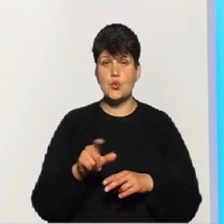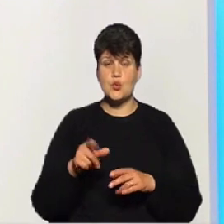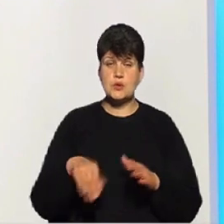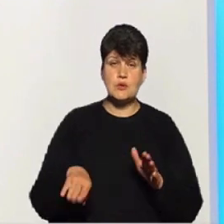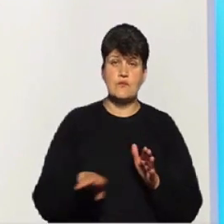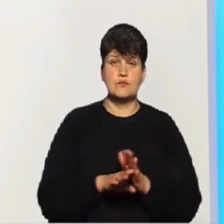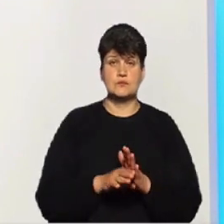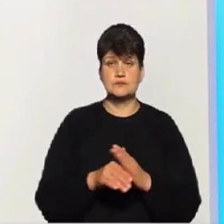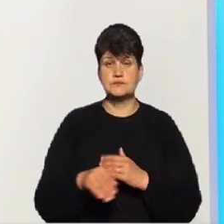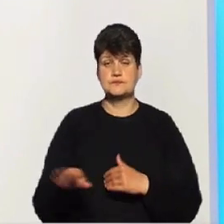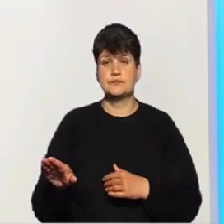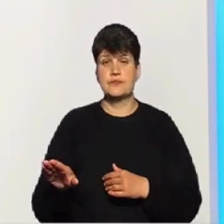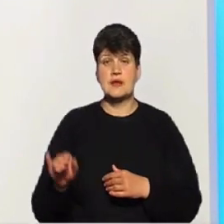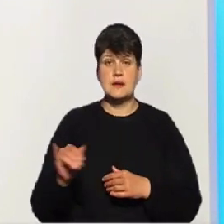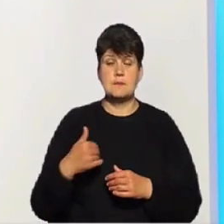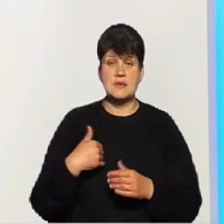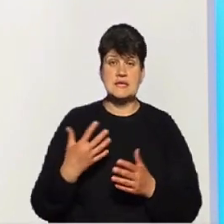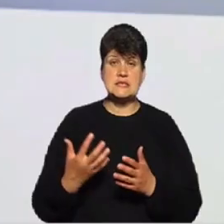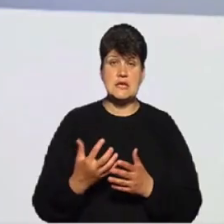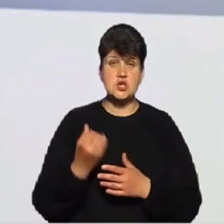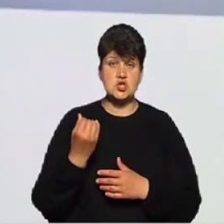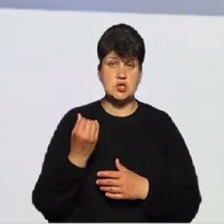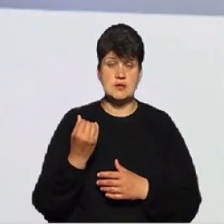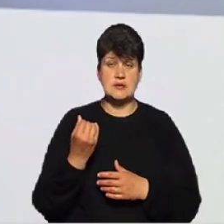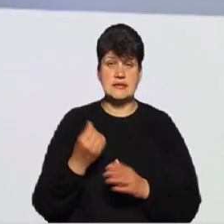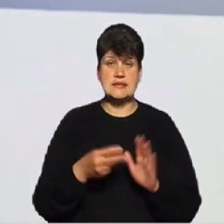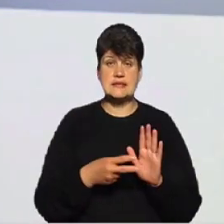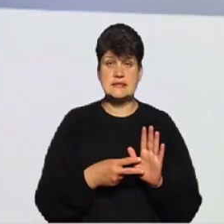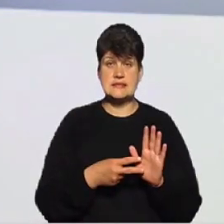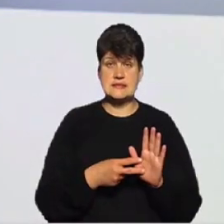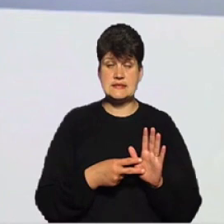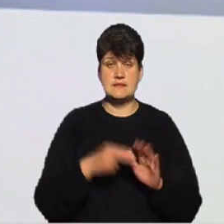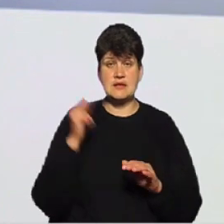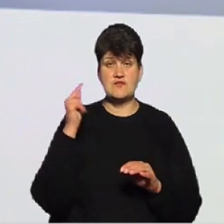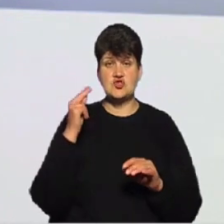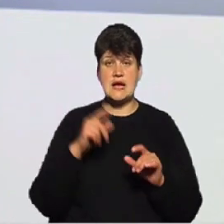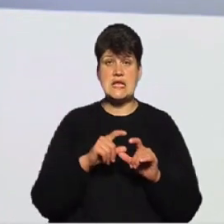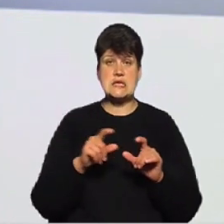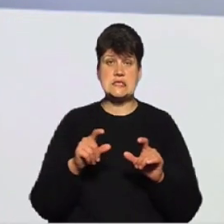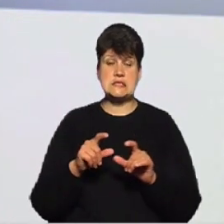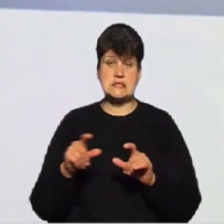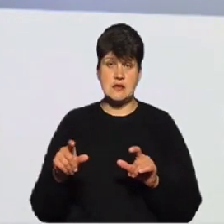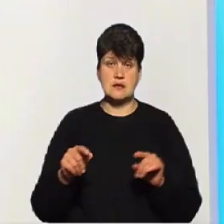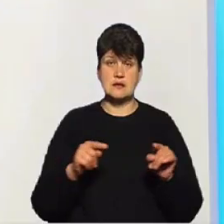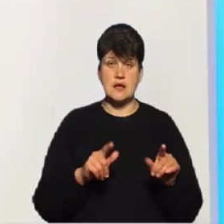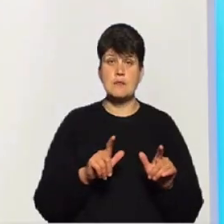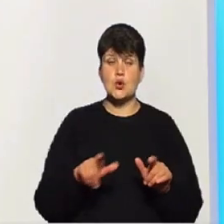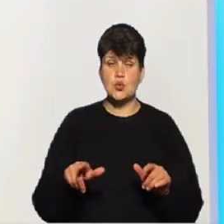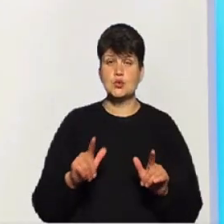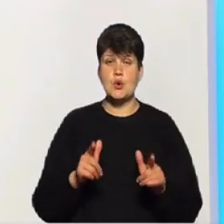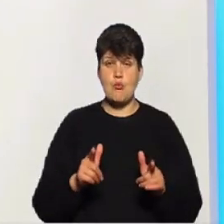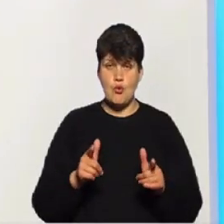І ми знайшли буквально 7 навчальних закладів, там люди погодилися, керівники,